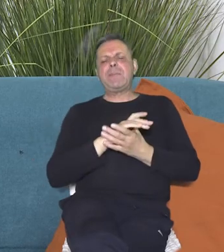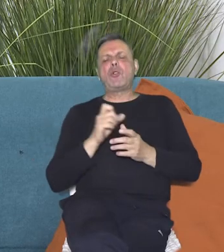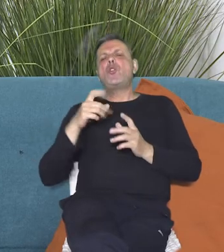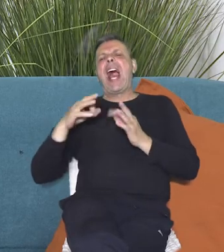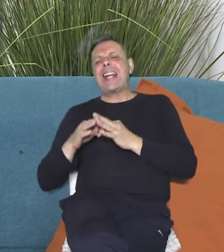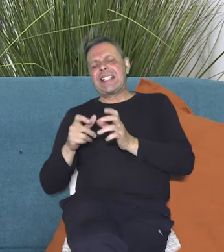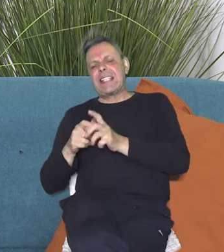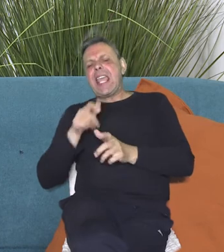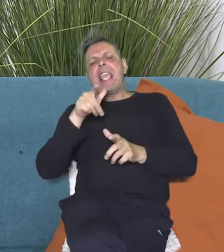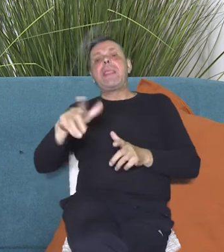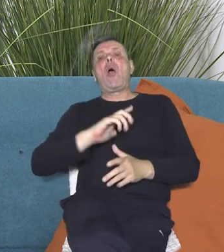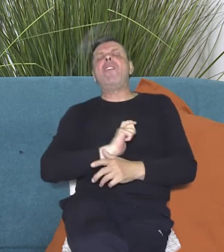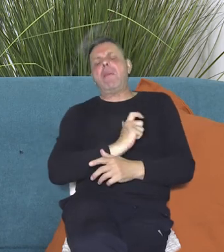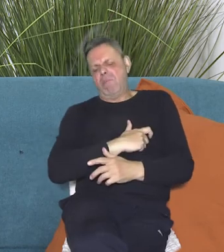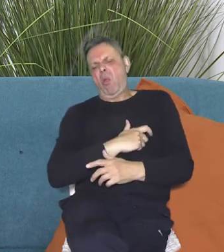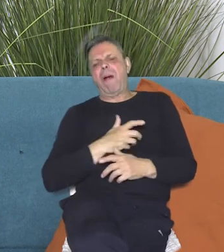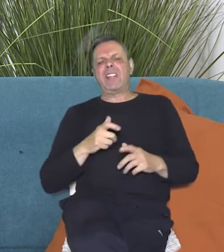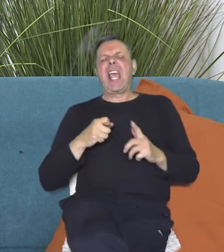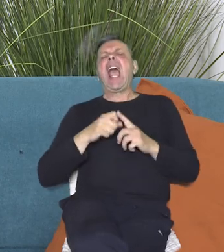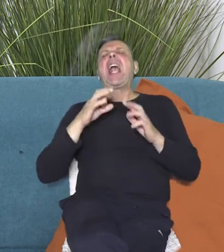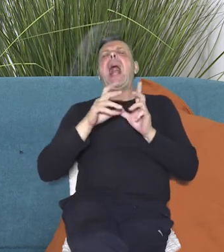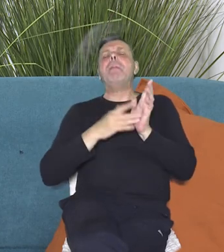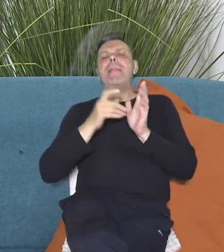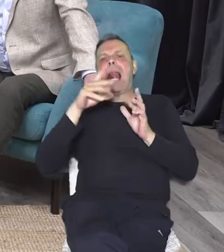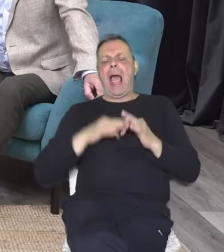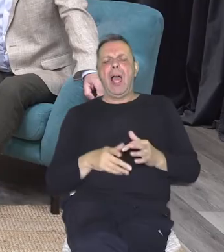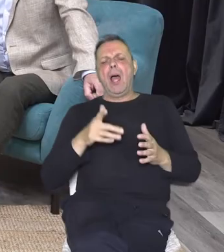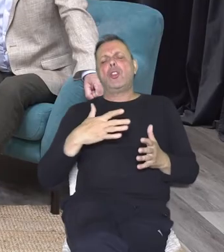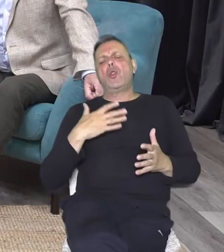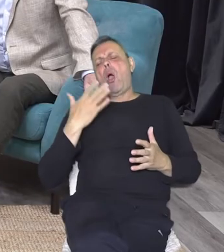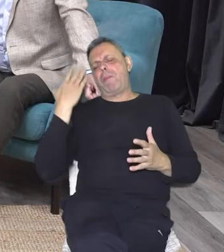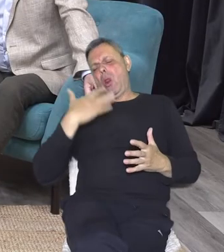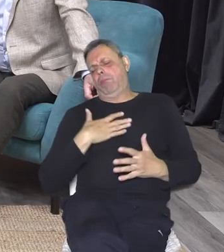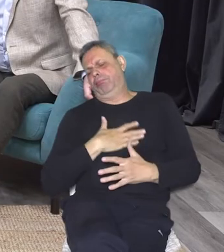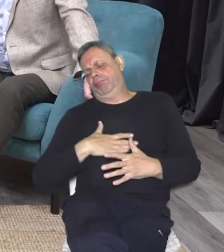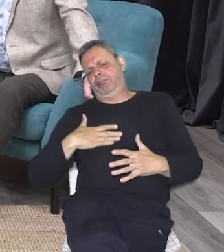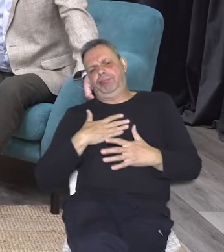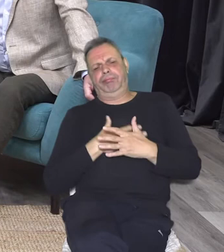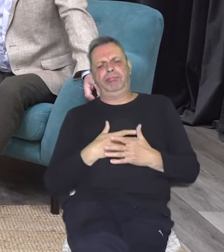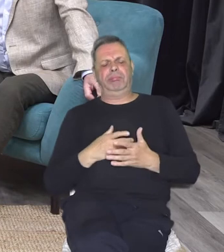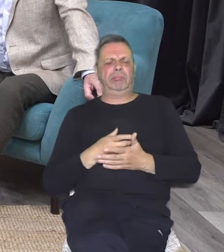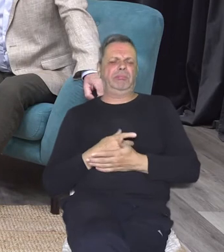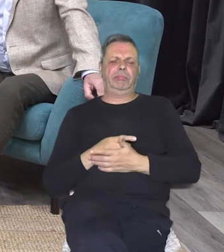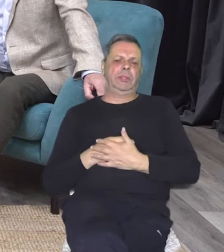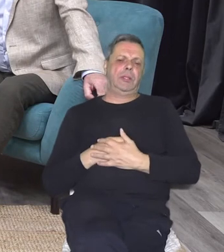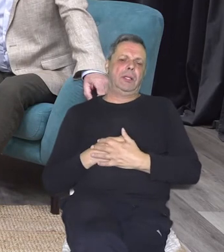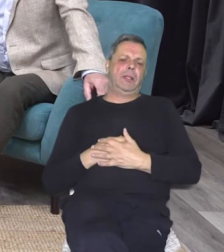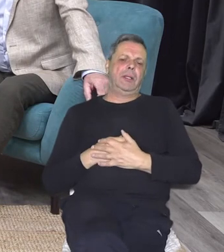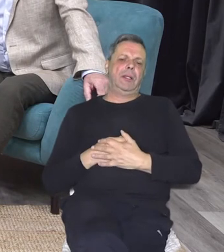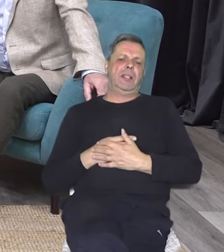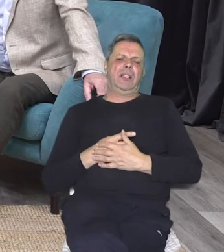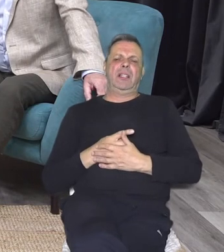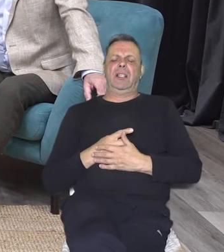razgovori između Charlesa i njegove ljubavnice tada Camille. To je stvarno bilo onako, mislim, do kraja